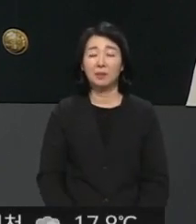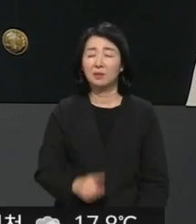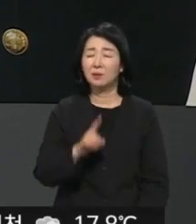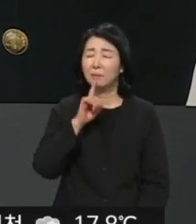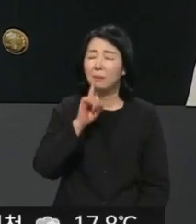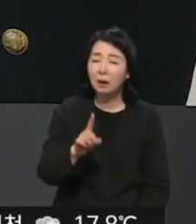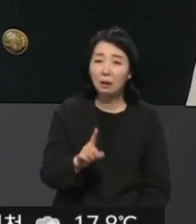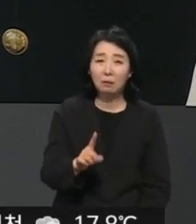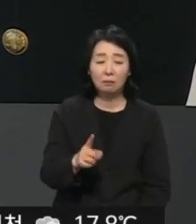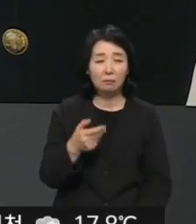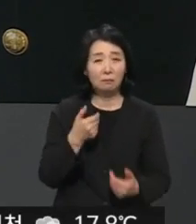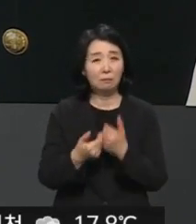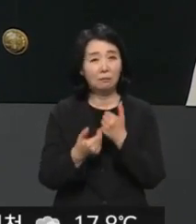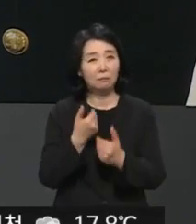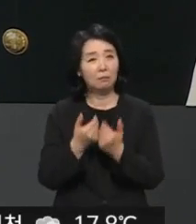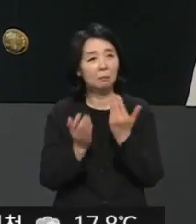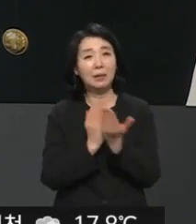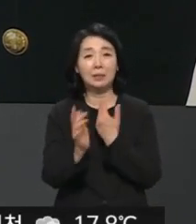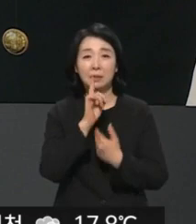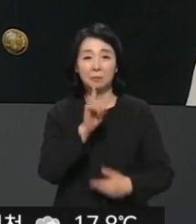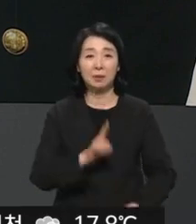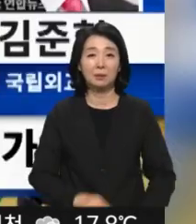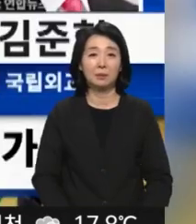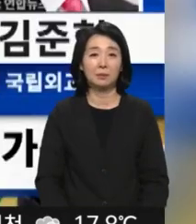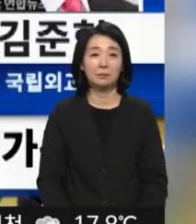발언 부적절하다는 지적도 나옵니다.